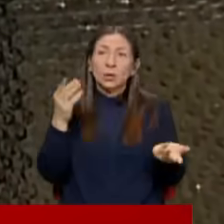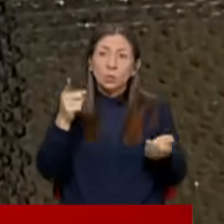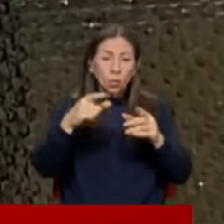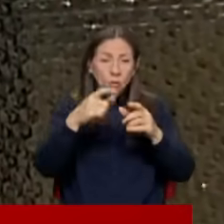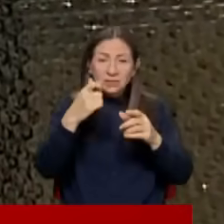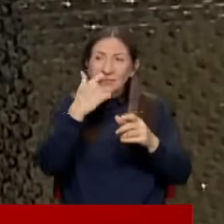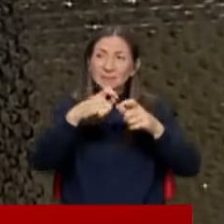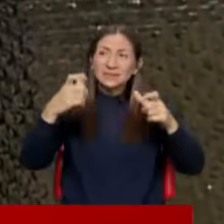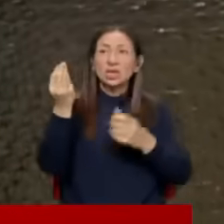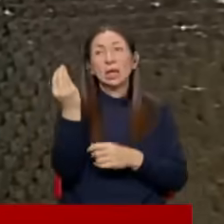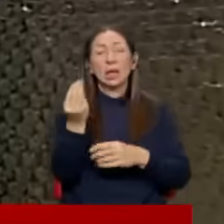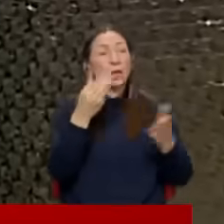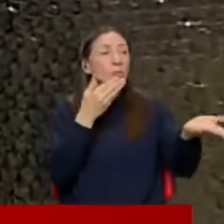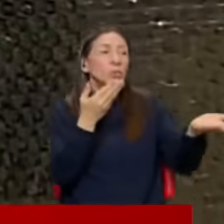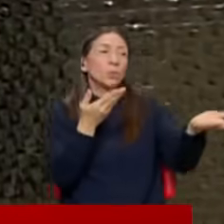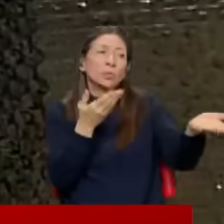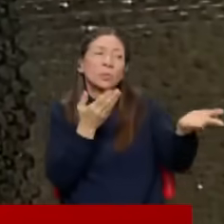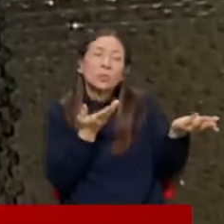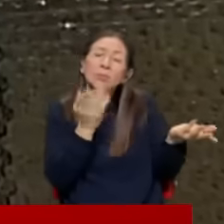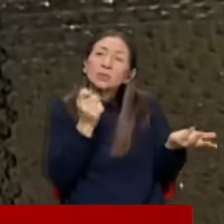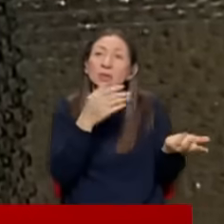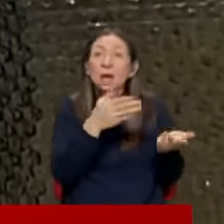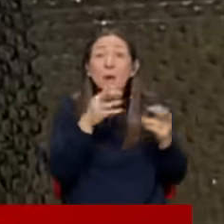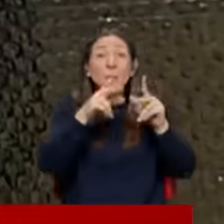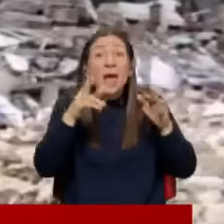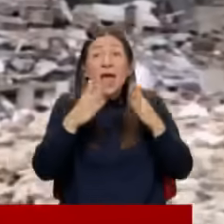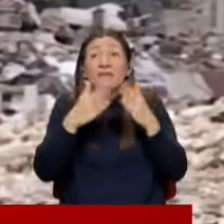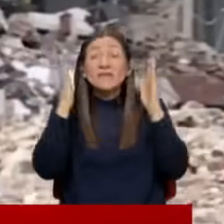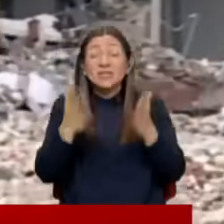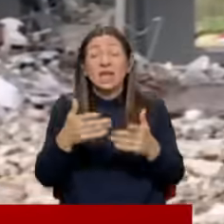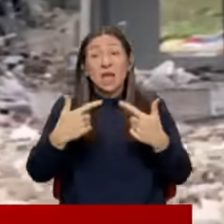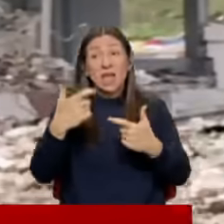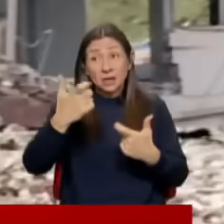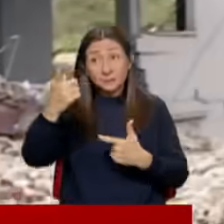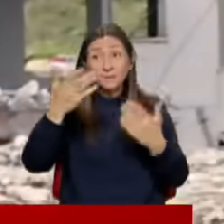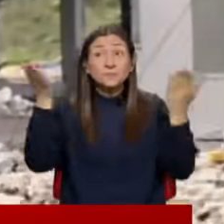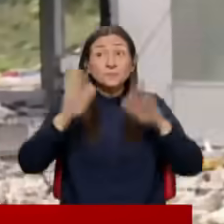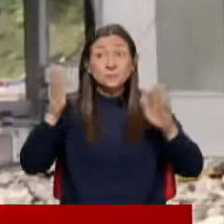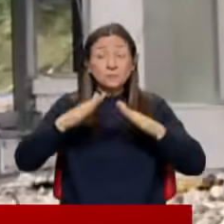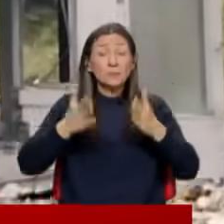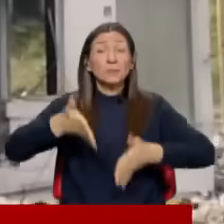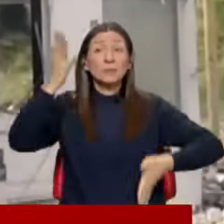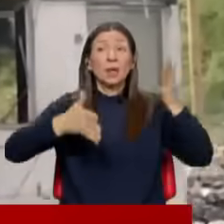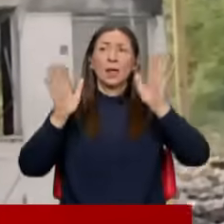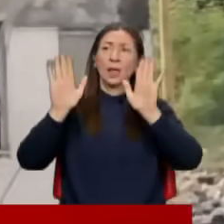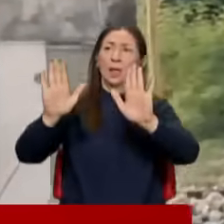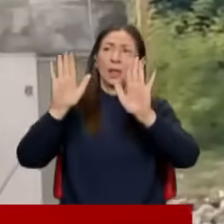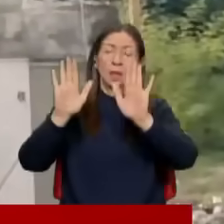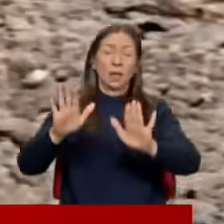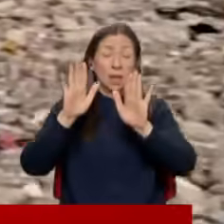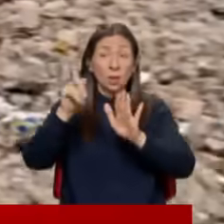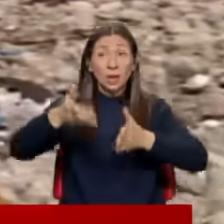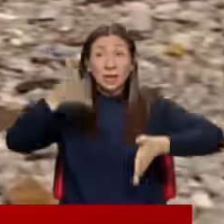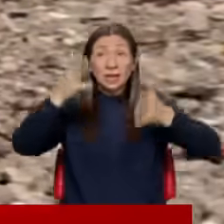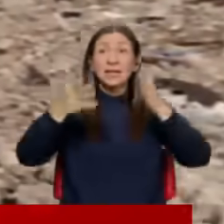iyi, konteynerden iyi. Zaten hasarsız ev bulamazsın ki Hatay'da. Hatay'da yıkılması gereken binalar duruyor.